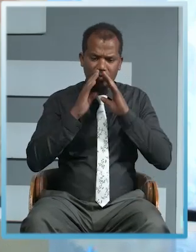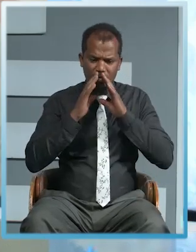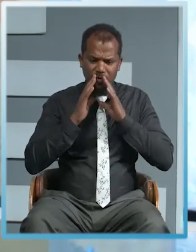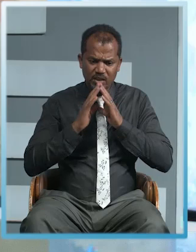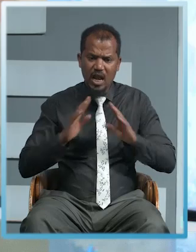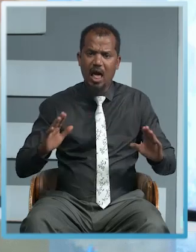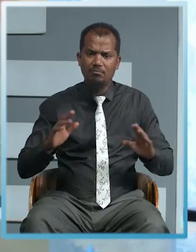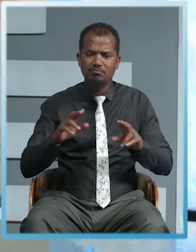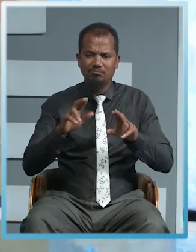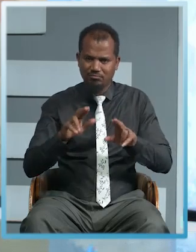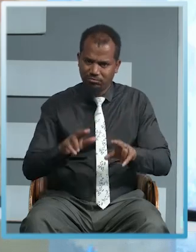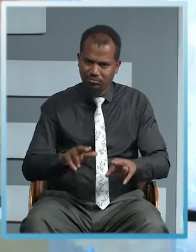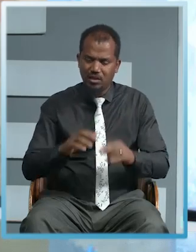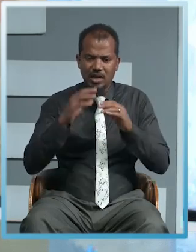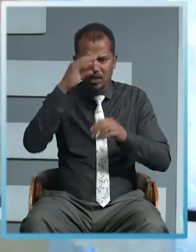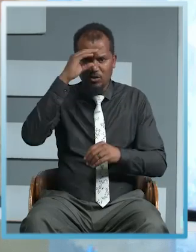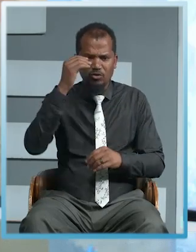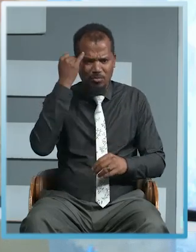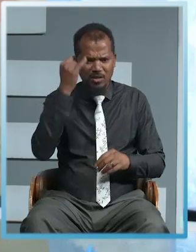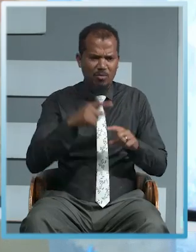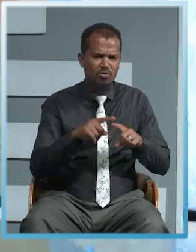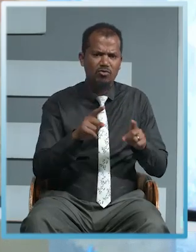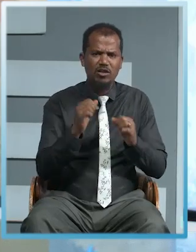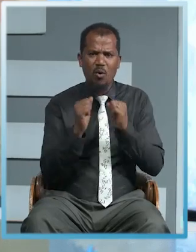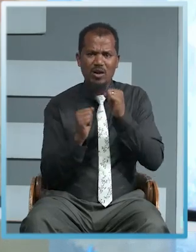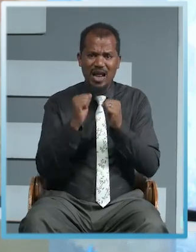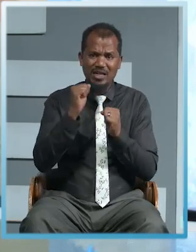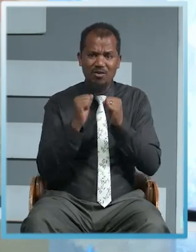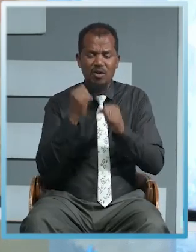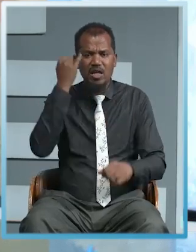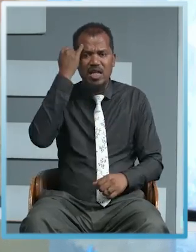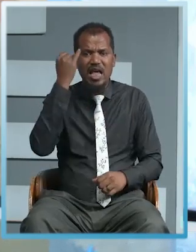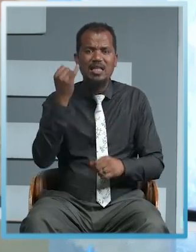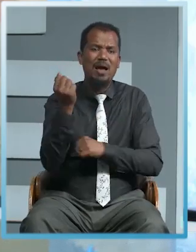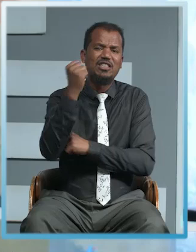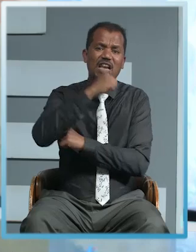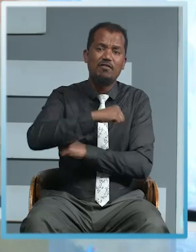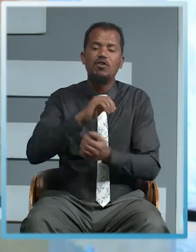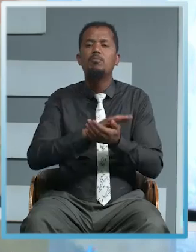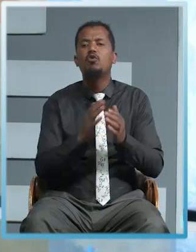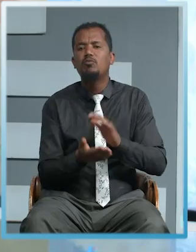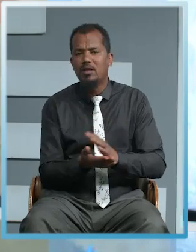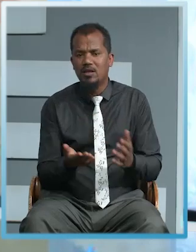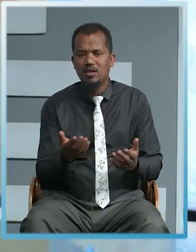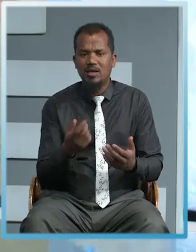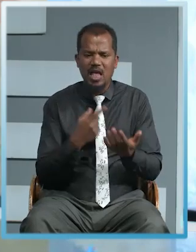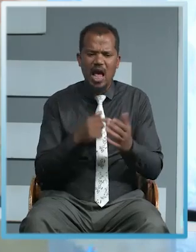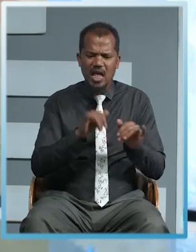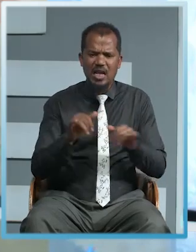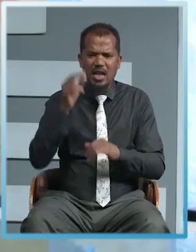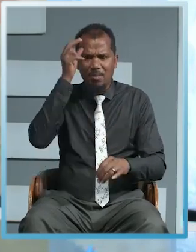የሰላም የሰፈነበት ሰዎች በሐሳብ ልዩነት ተወዳድረው የሐሳብ አሸናፊ የሚሆኑበት ያን